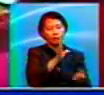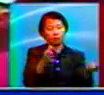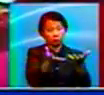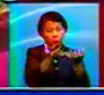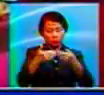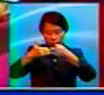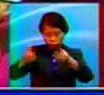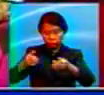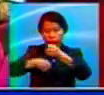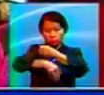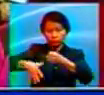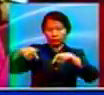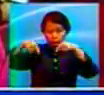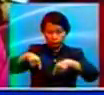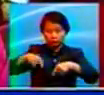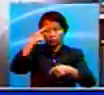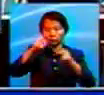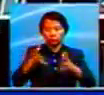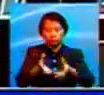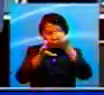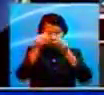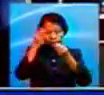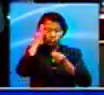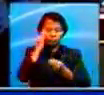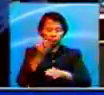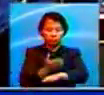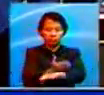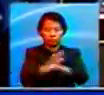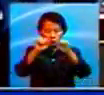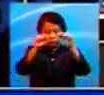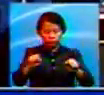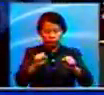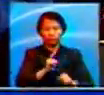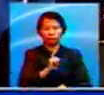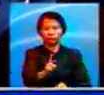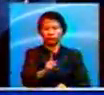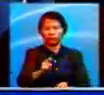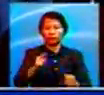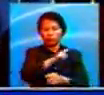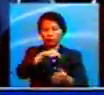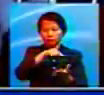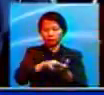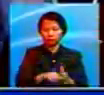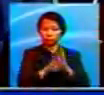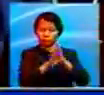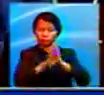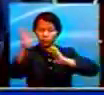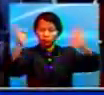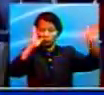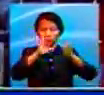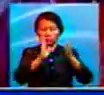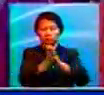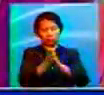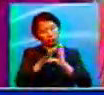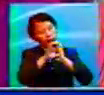membuka cawangan di negara ini bagi menimba pengalaman membangunkan sistem kewangan Islam. Ini sekaligus membuktikan Malaysia terus